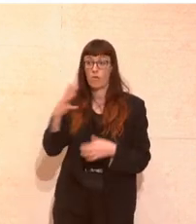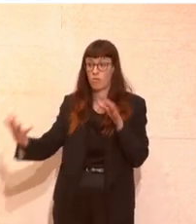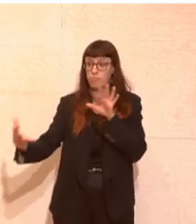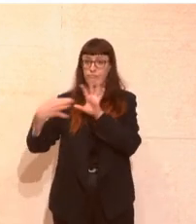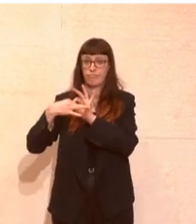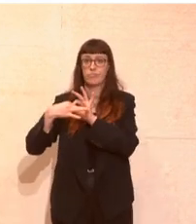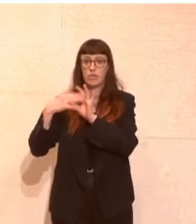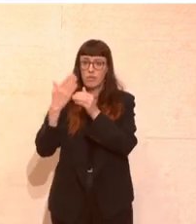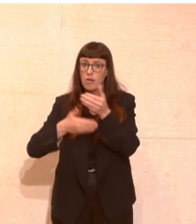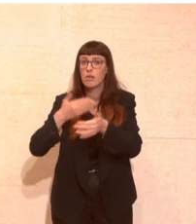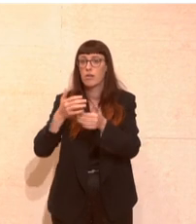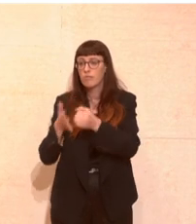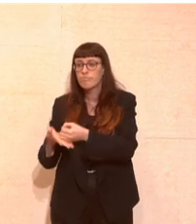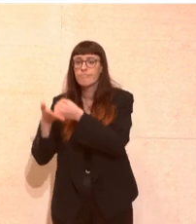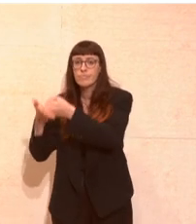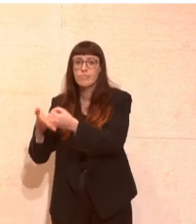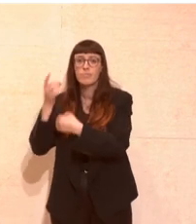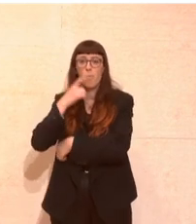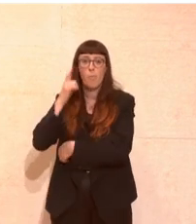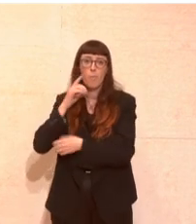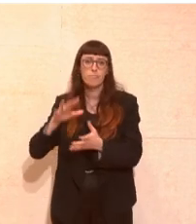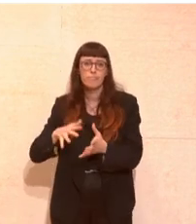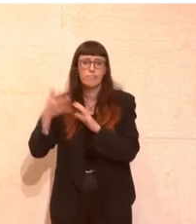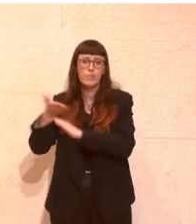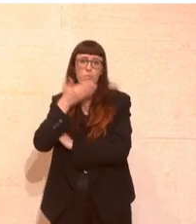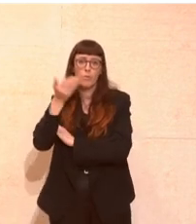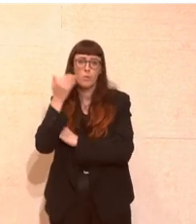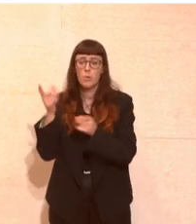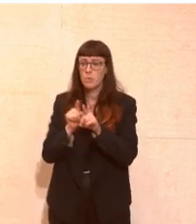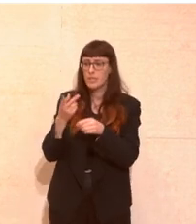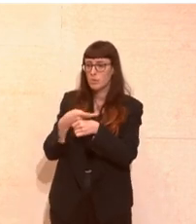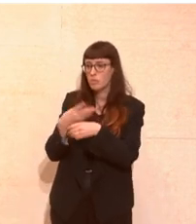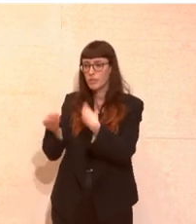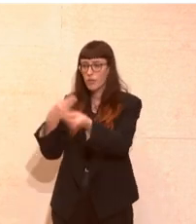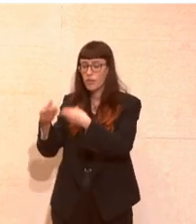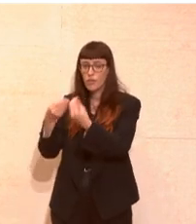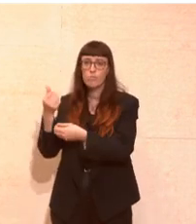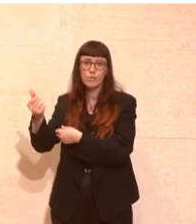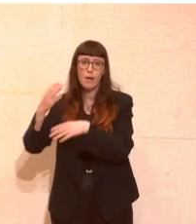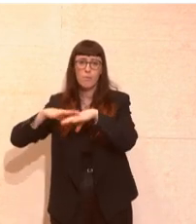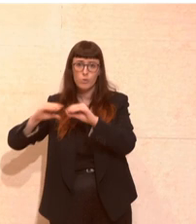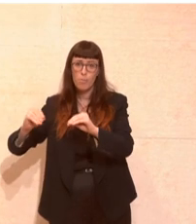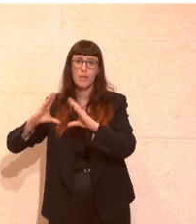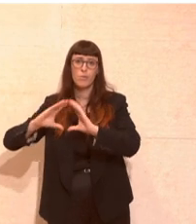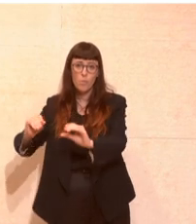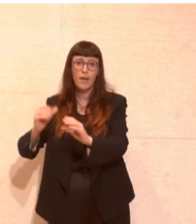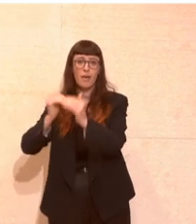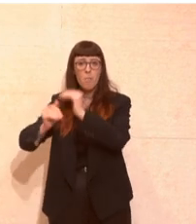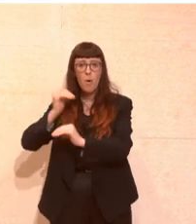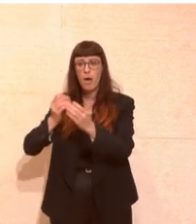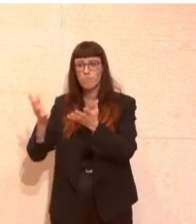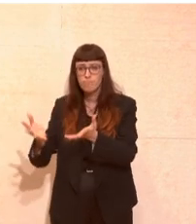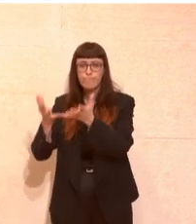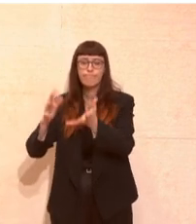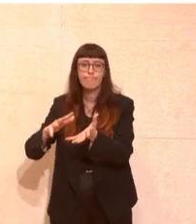finalement on peut vous soutenir et qu'est-ce qu'il vous faut comme moyen pour mener certains programmes intéressants sur